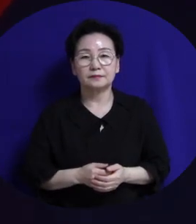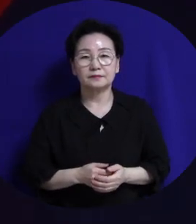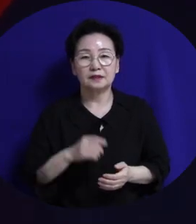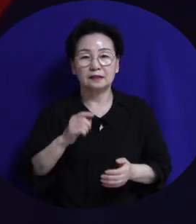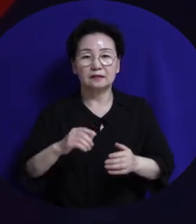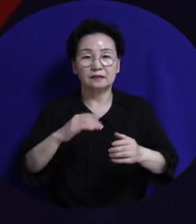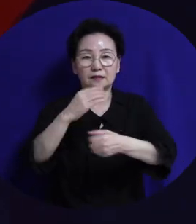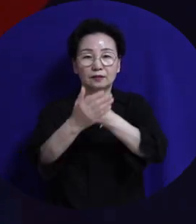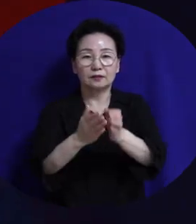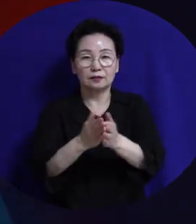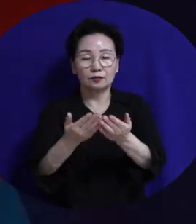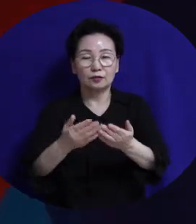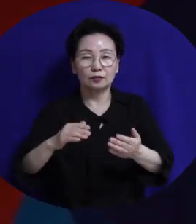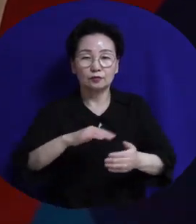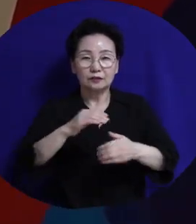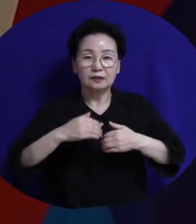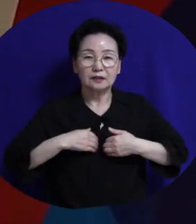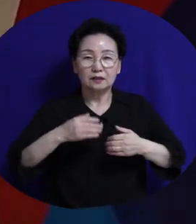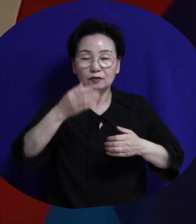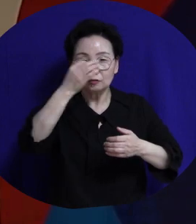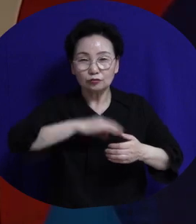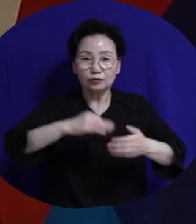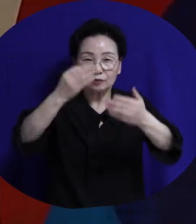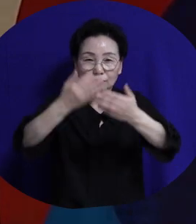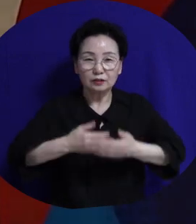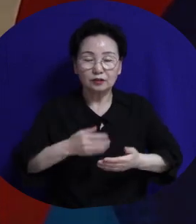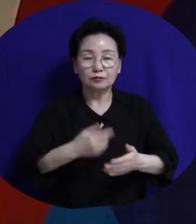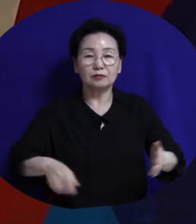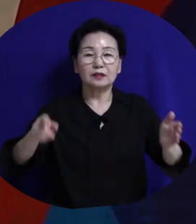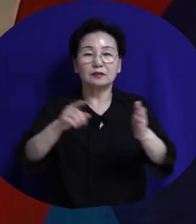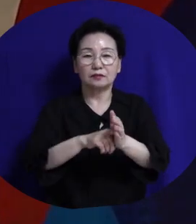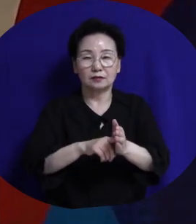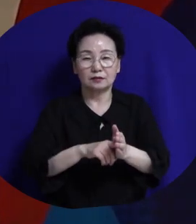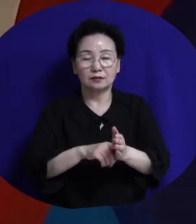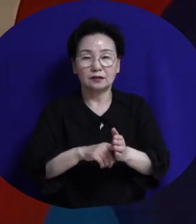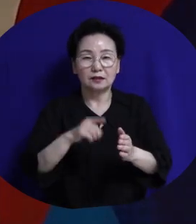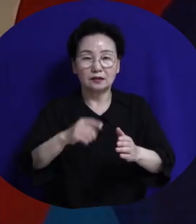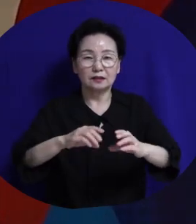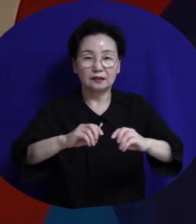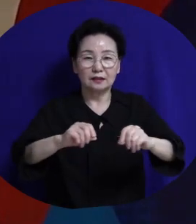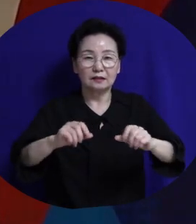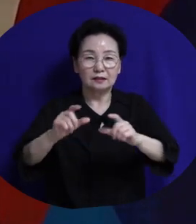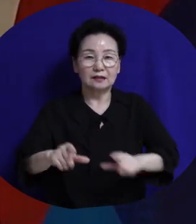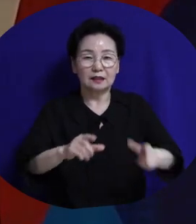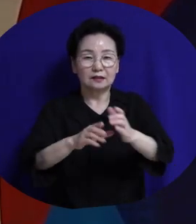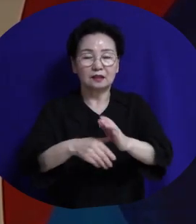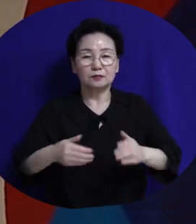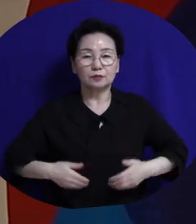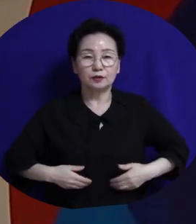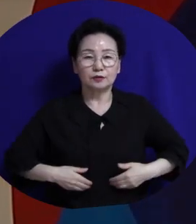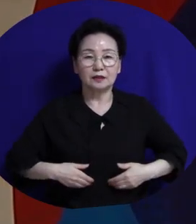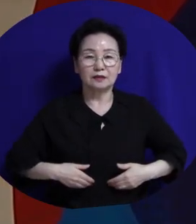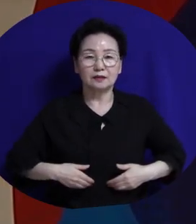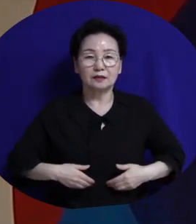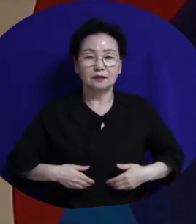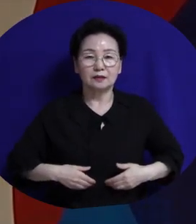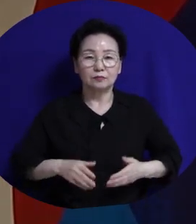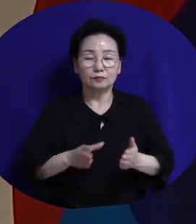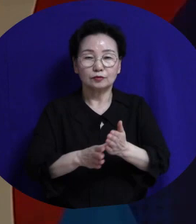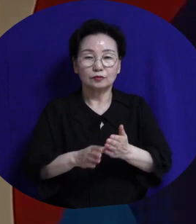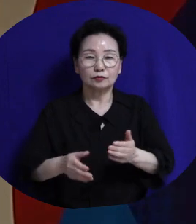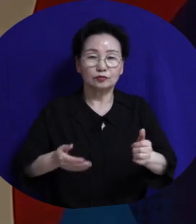이 성령은 우리에게 뭐냐? 유익하기 위하여 준 겁니다. 이 땅을 살아나가는데 필요한 연장을 주기 위하여 우리에게